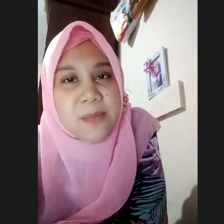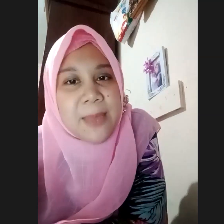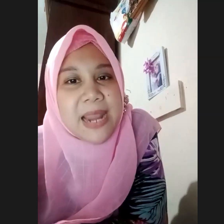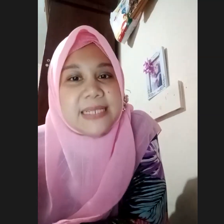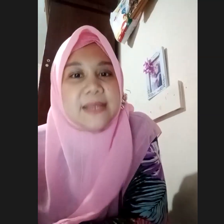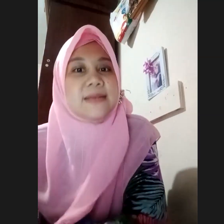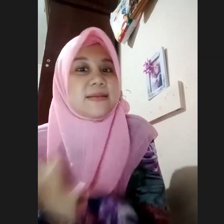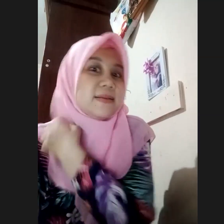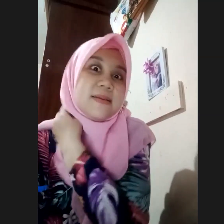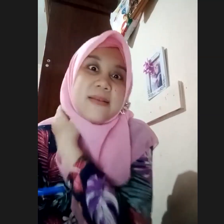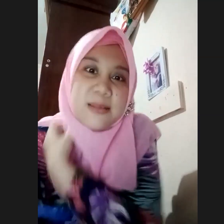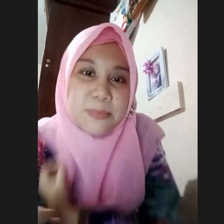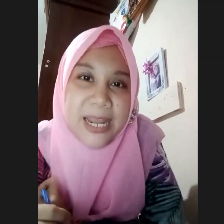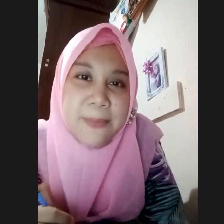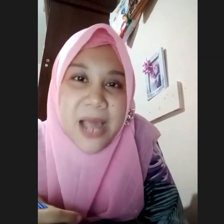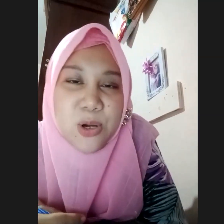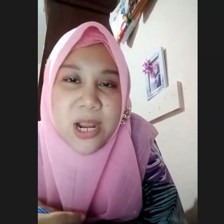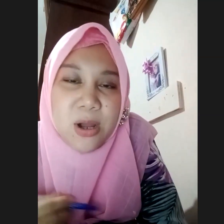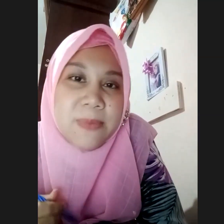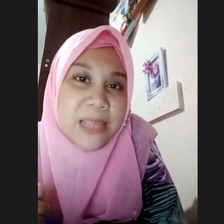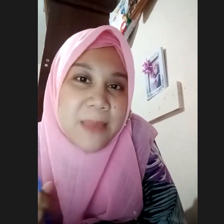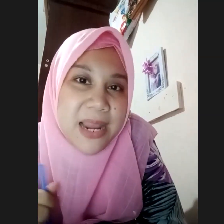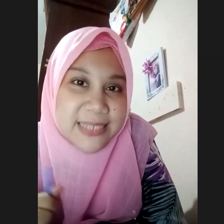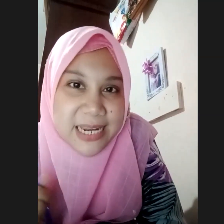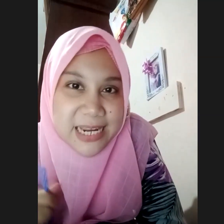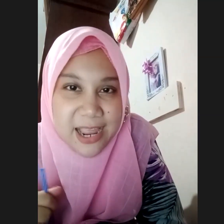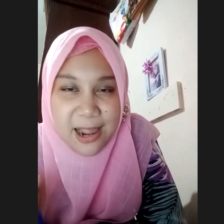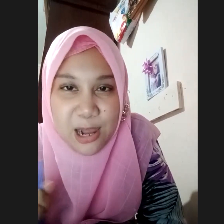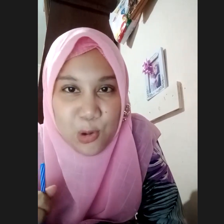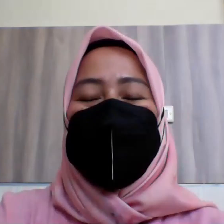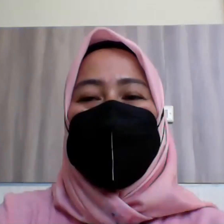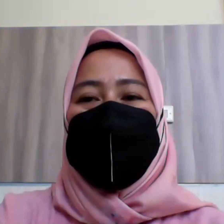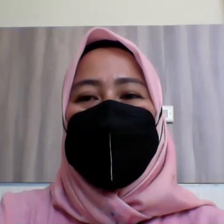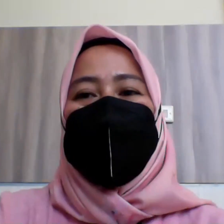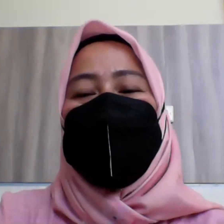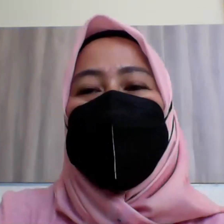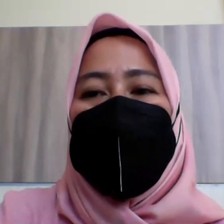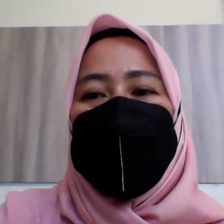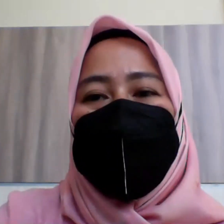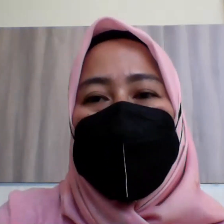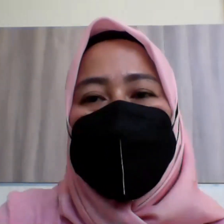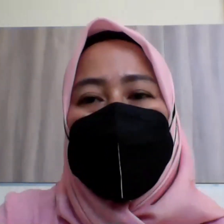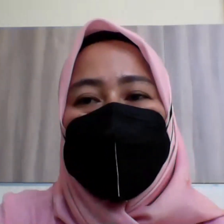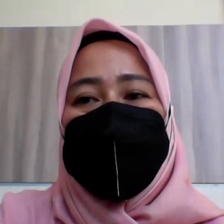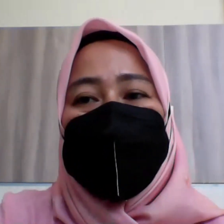Mungkin masih ada waktu nggak? Tadi pengaruh nggak, Dok, ke berat badan janinnya? Untuk pengaruh